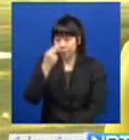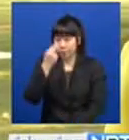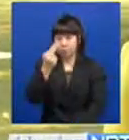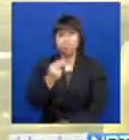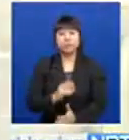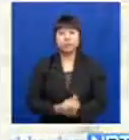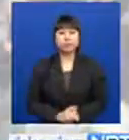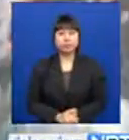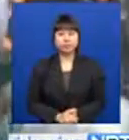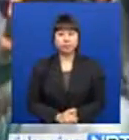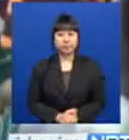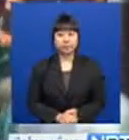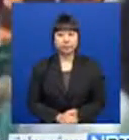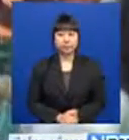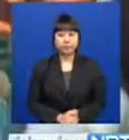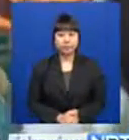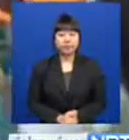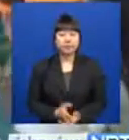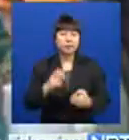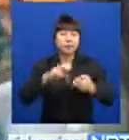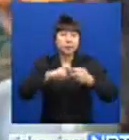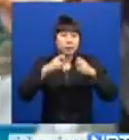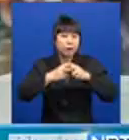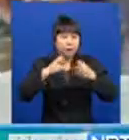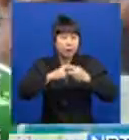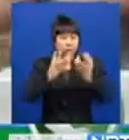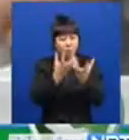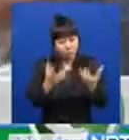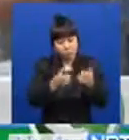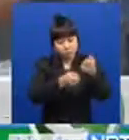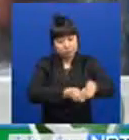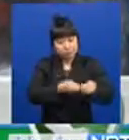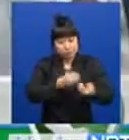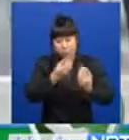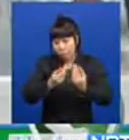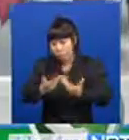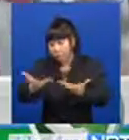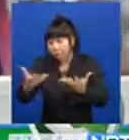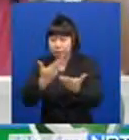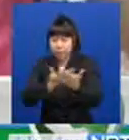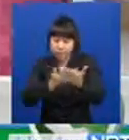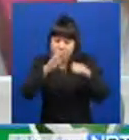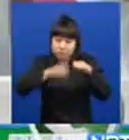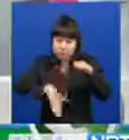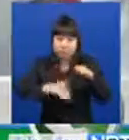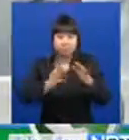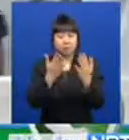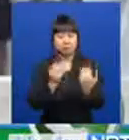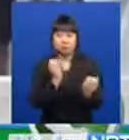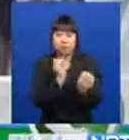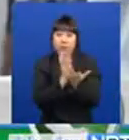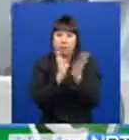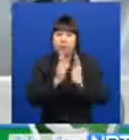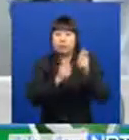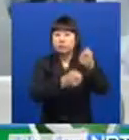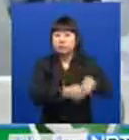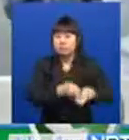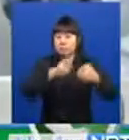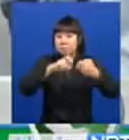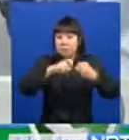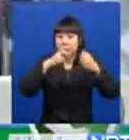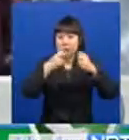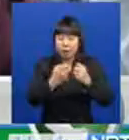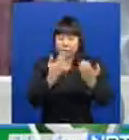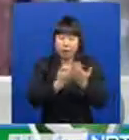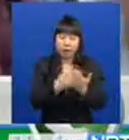ๆกันค่ะ จากปัญหาสินค้าเกษตรล้นตลาดและราคาผลผลิตตกต่ำส่งผลให้เกษตรกรประสบกับปัญหาขา